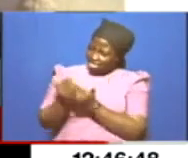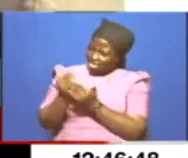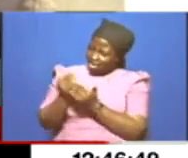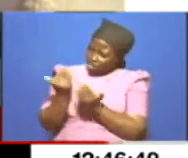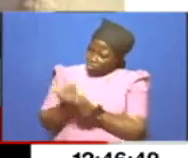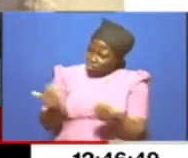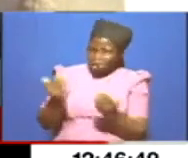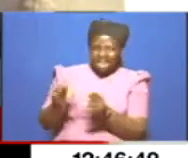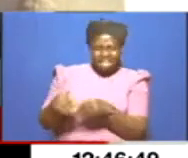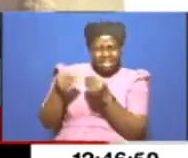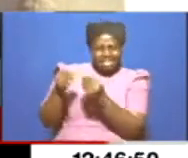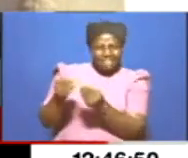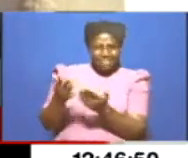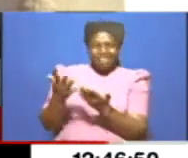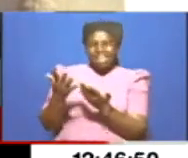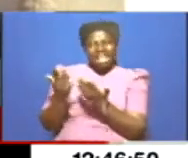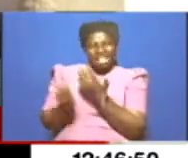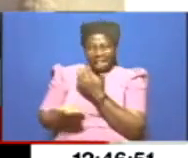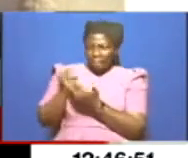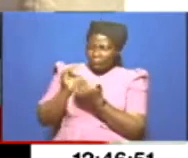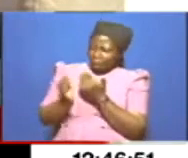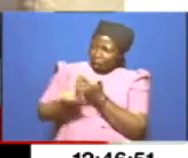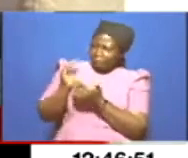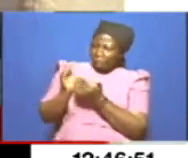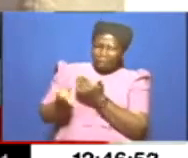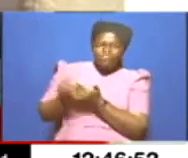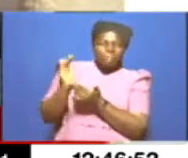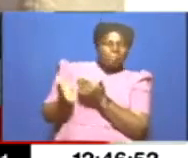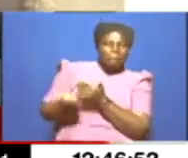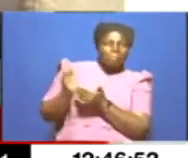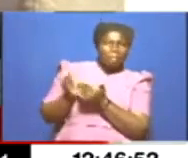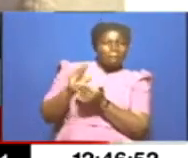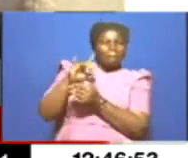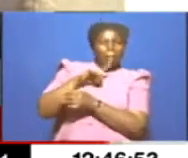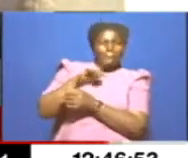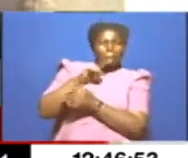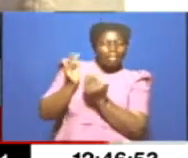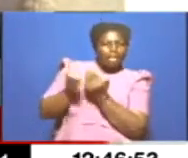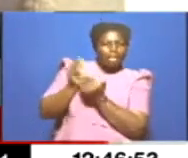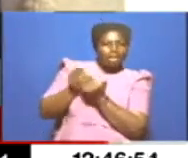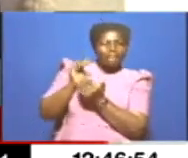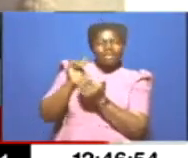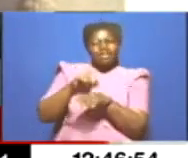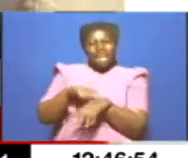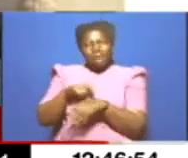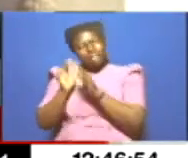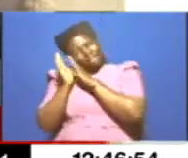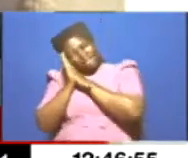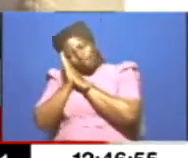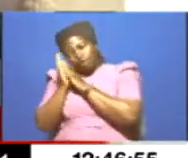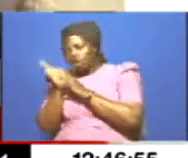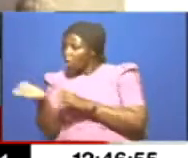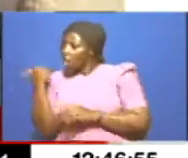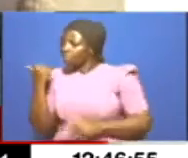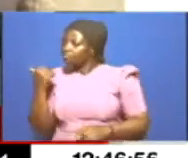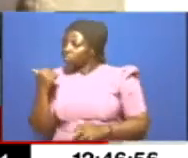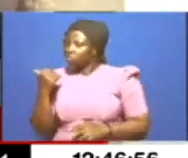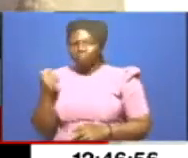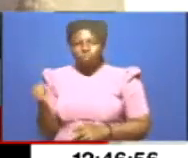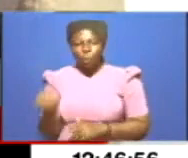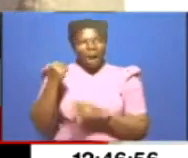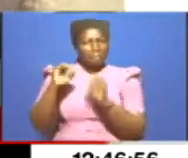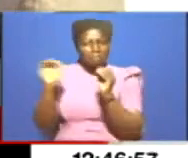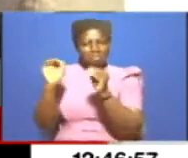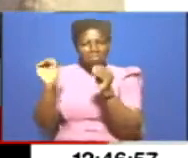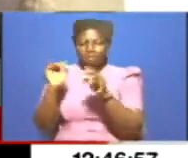kanaitwa kamami kababa, yani hawezi guzwa, analala hawezi amushwa vile anataka, ataamka tu akunywe chai